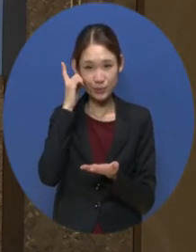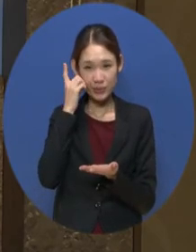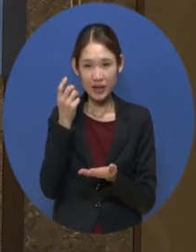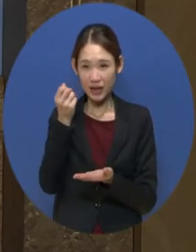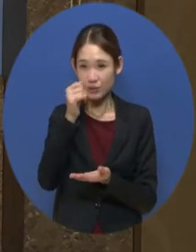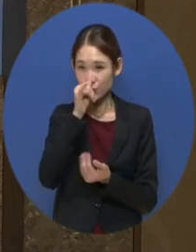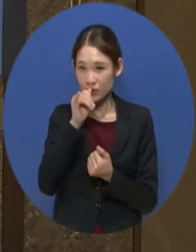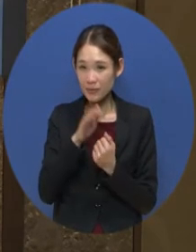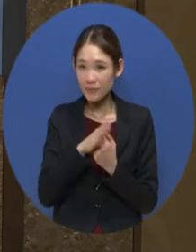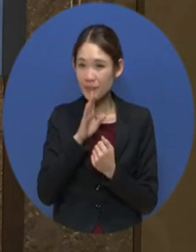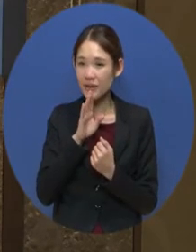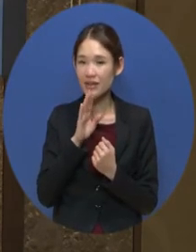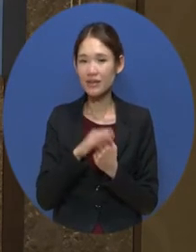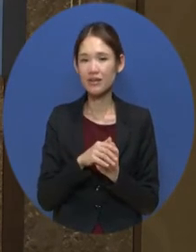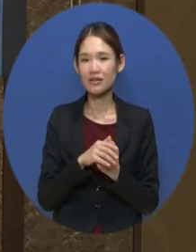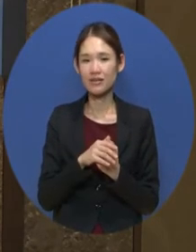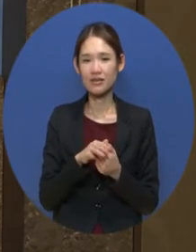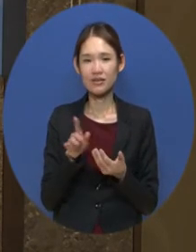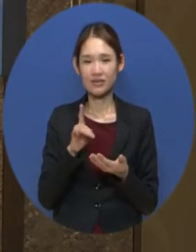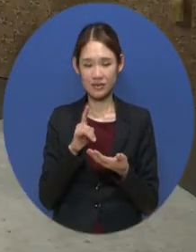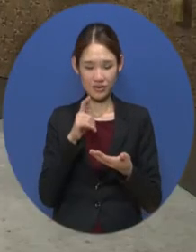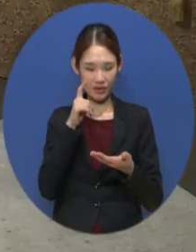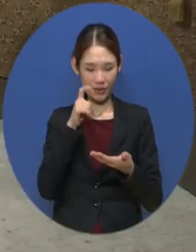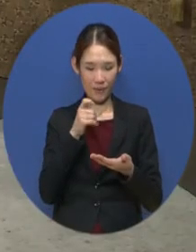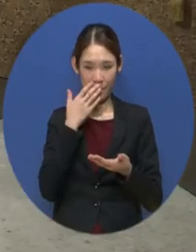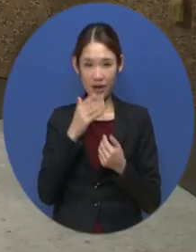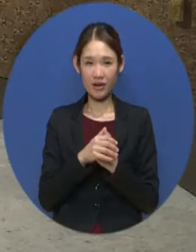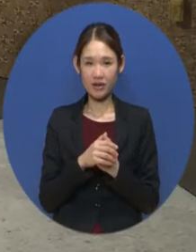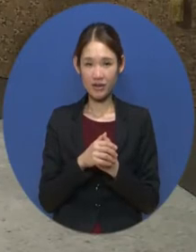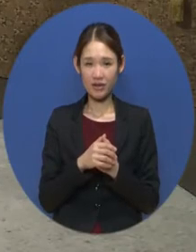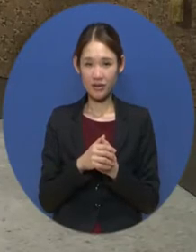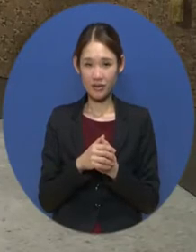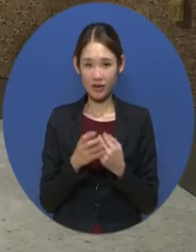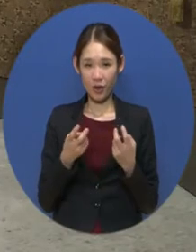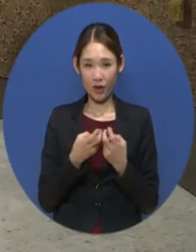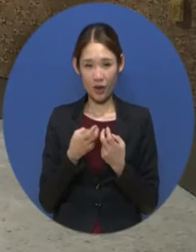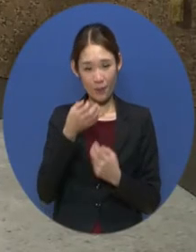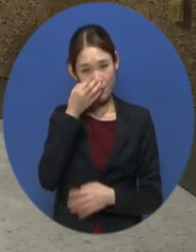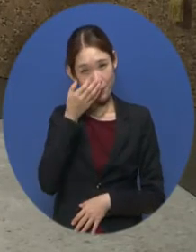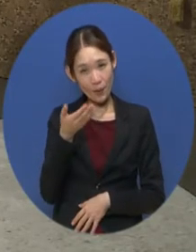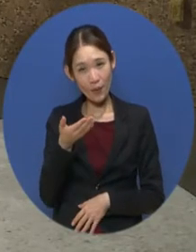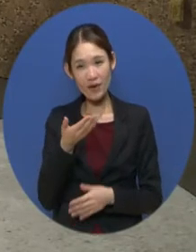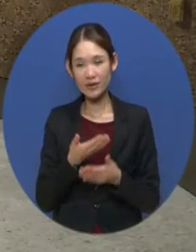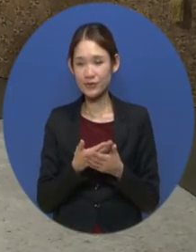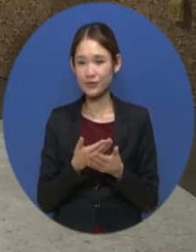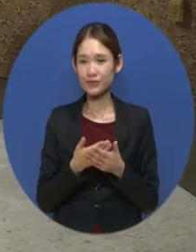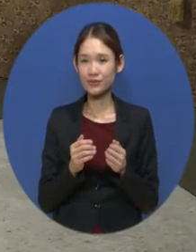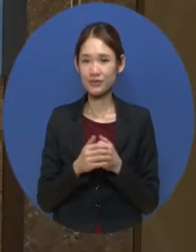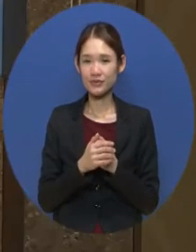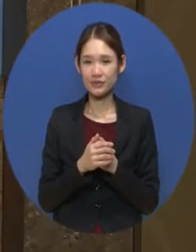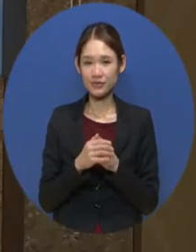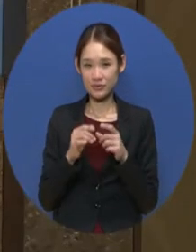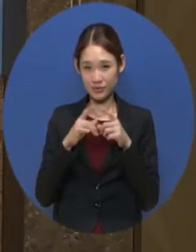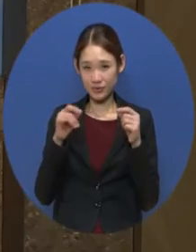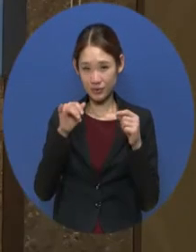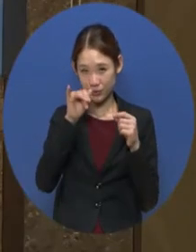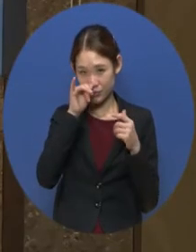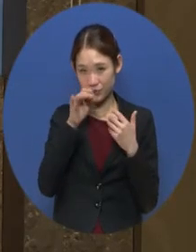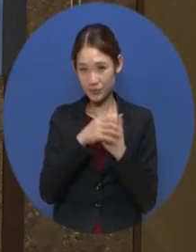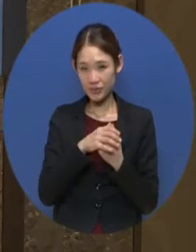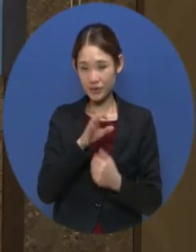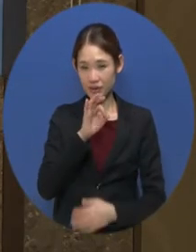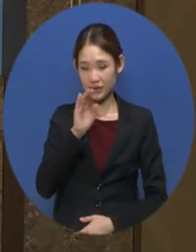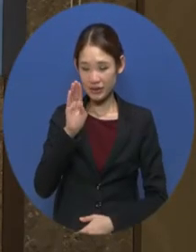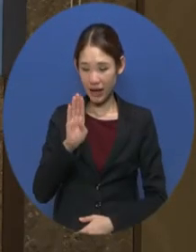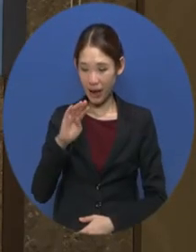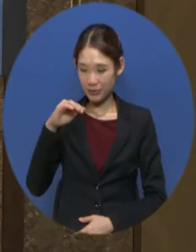네. 근데 이 스마트폰에서 활용이 가능한 거예요. 아, 어떻게 하는지 좀 보여주실 수 있으신가요? 네. 이 스마트폰에 보면은 네. 그